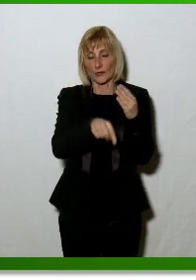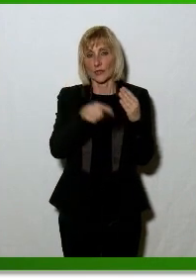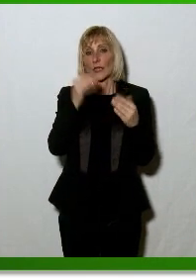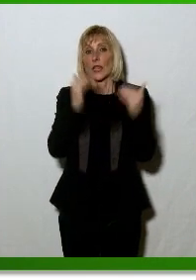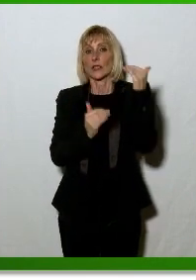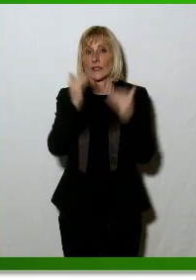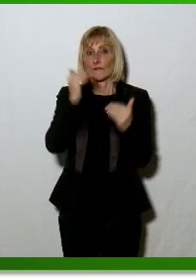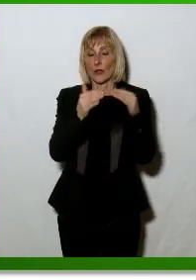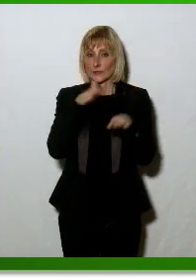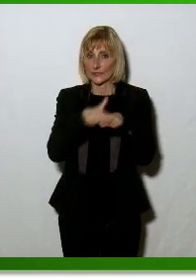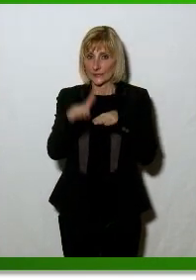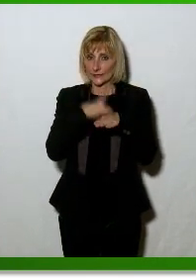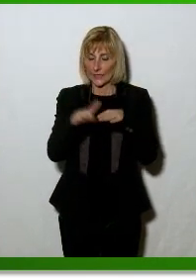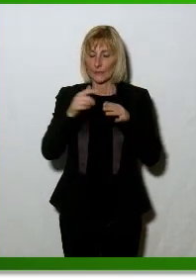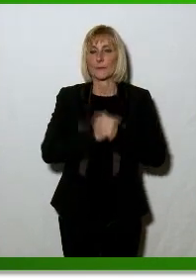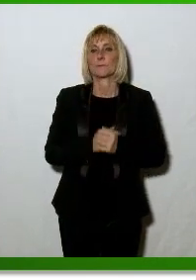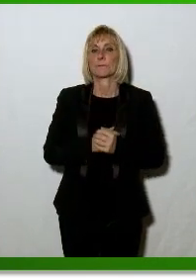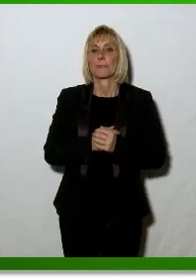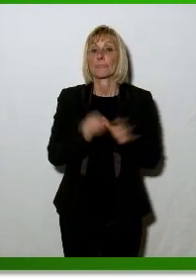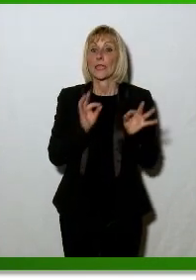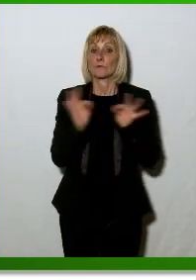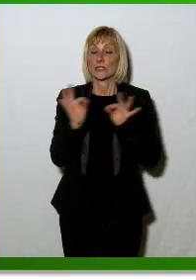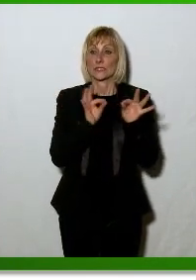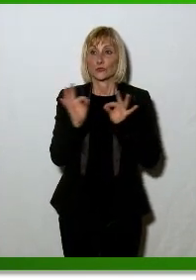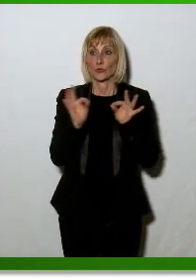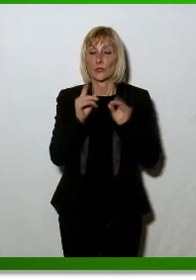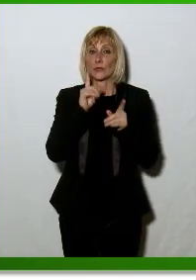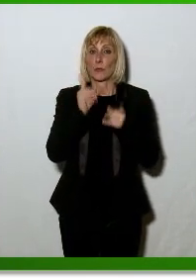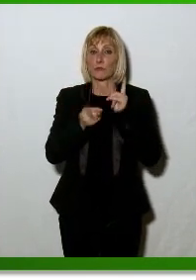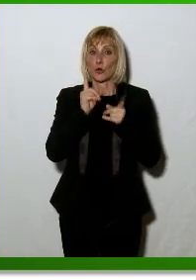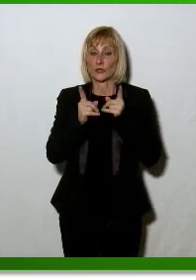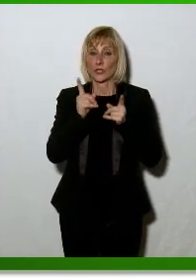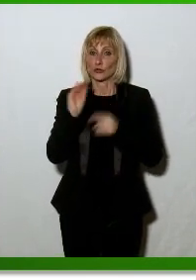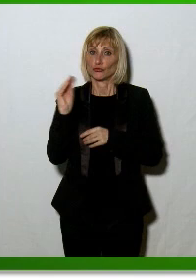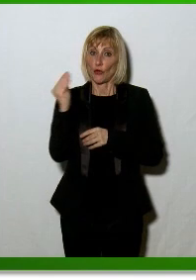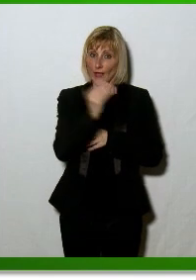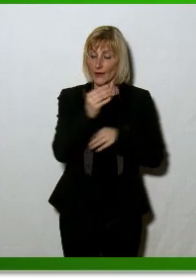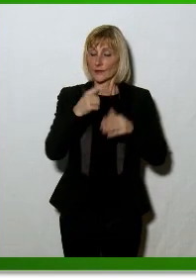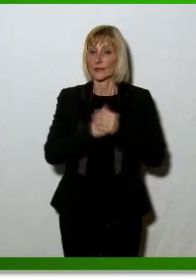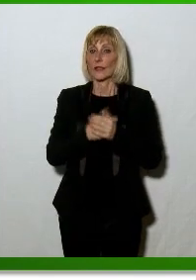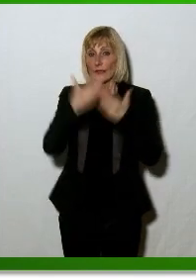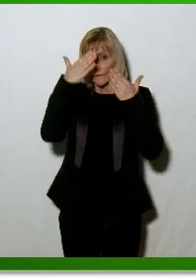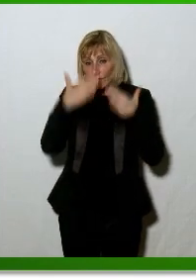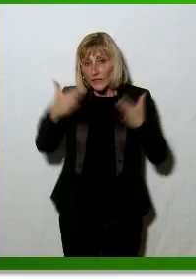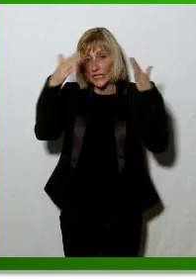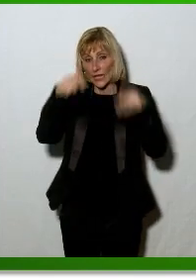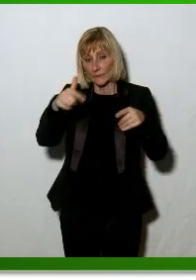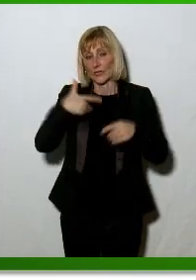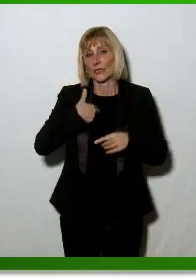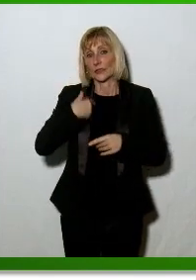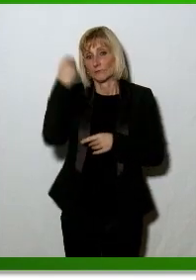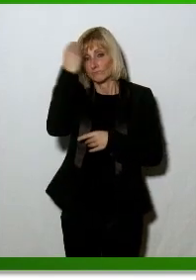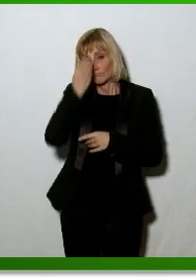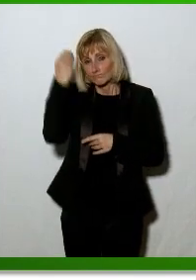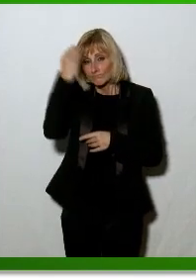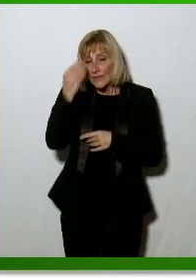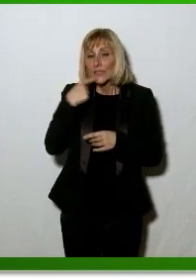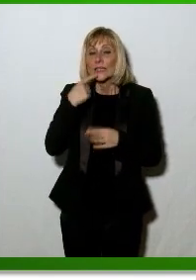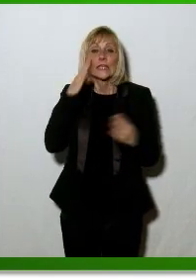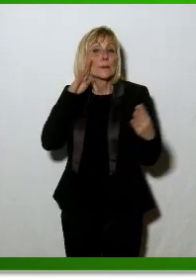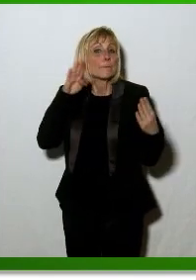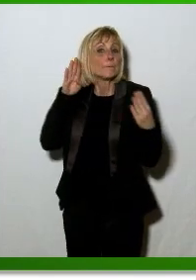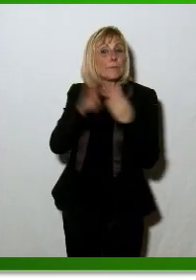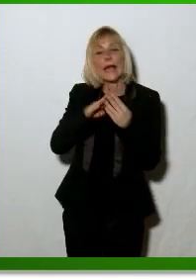sistema Al di là delle misure declinate come politiche giovanili finalmente ci si interroga sul cosiddetto impatto